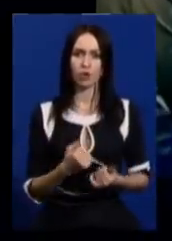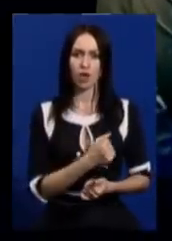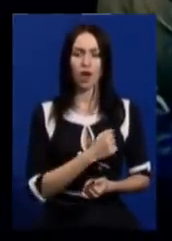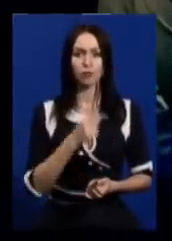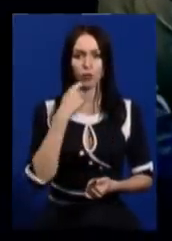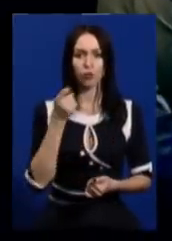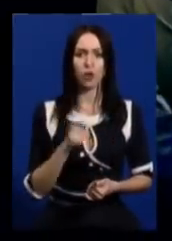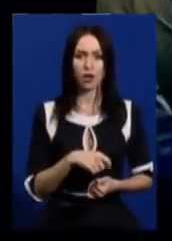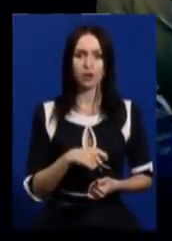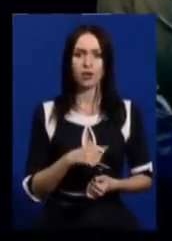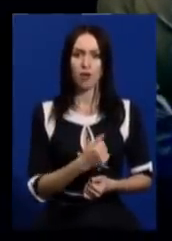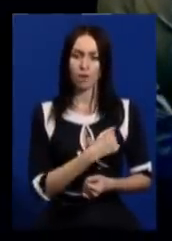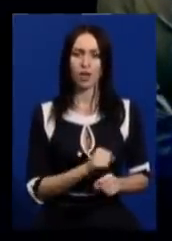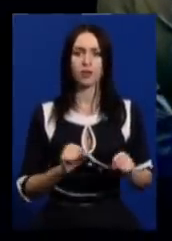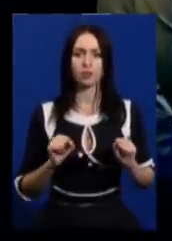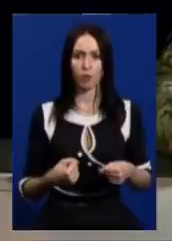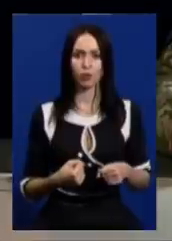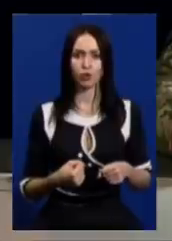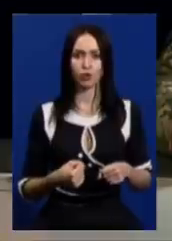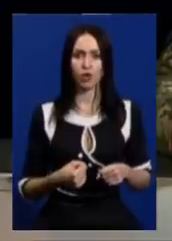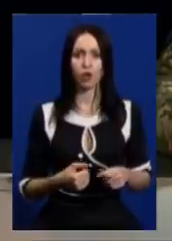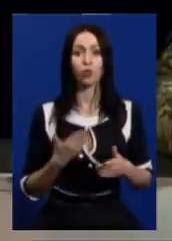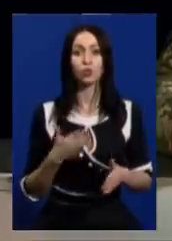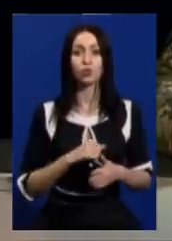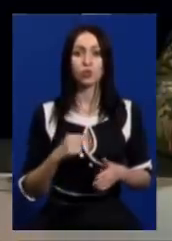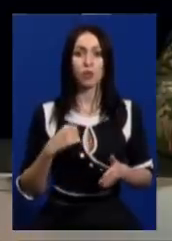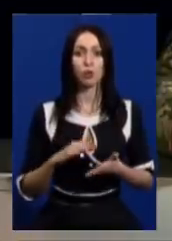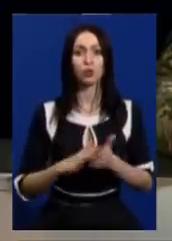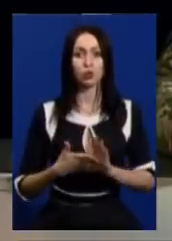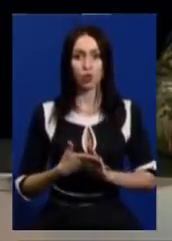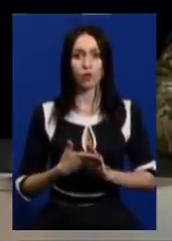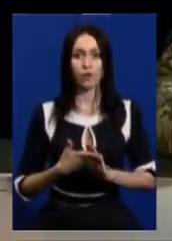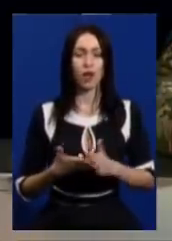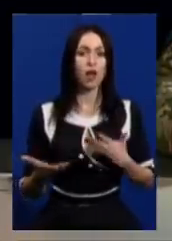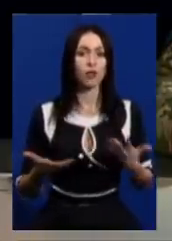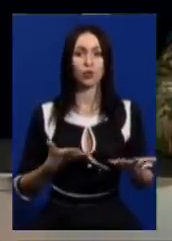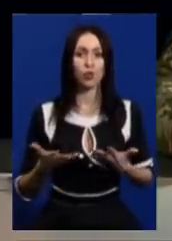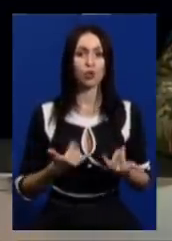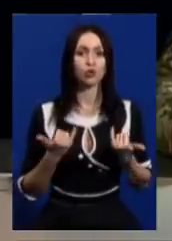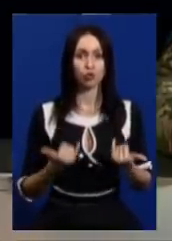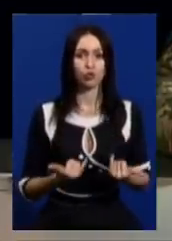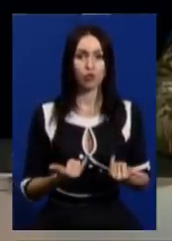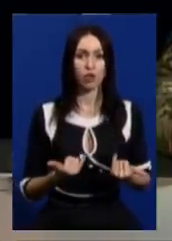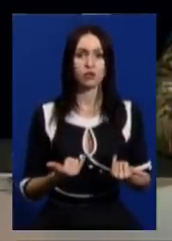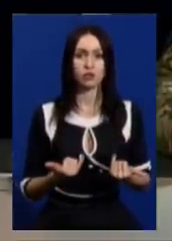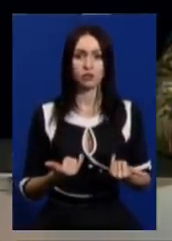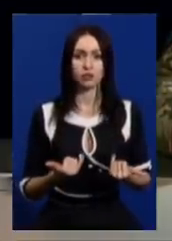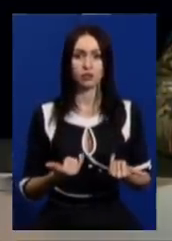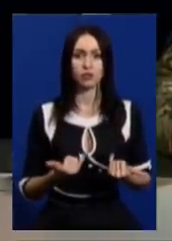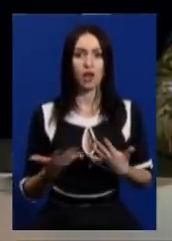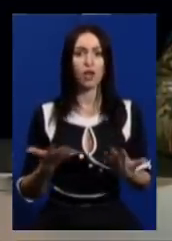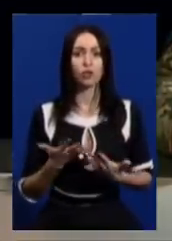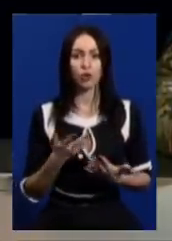України боєздатна? Ну, самі условия, которые сейчас, которые